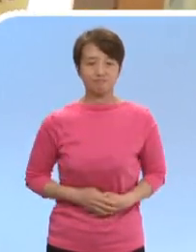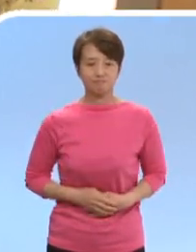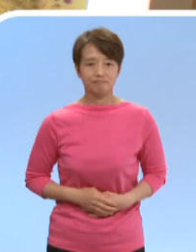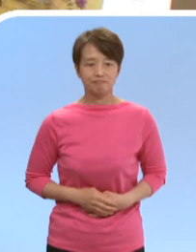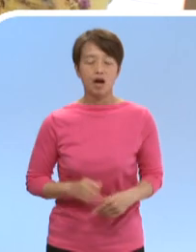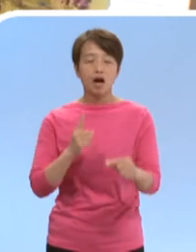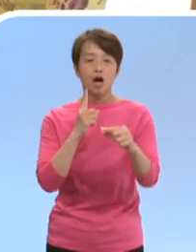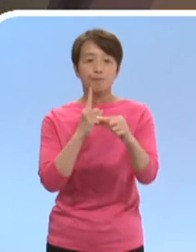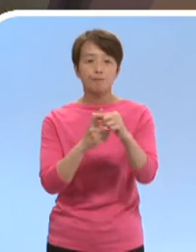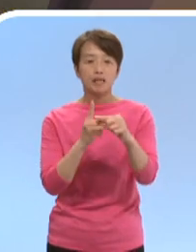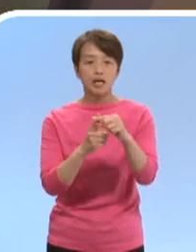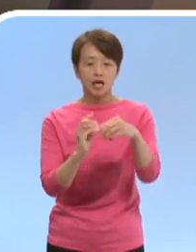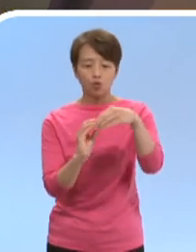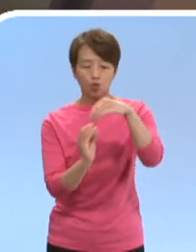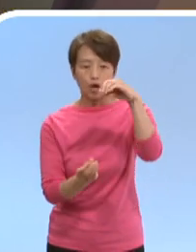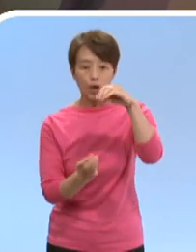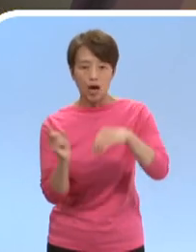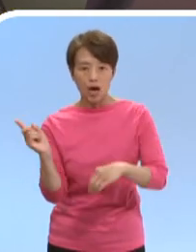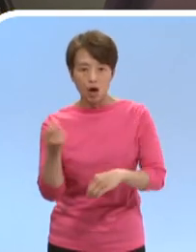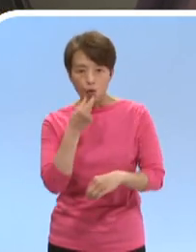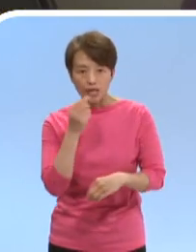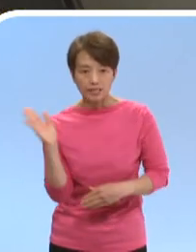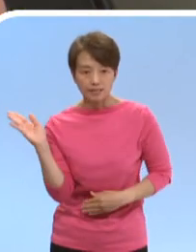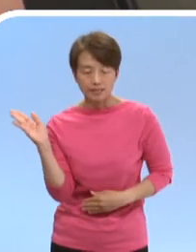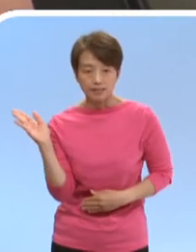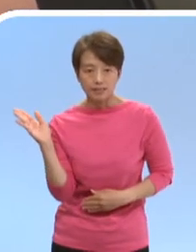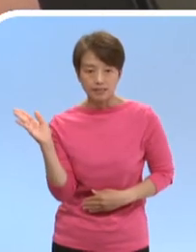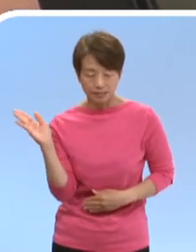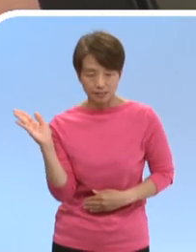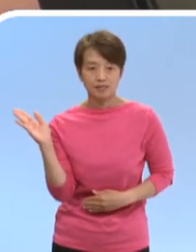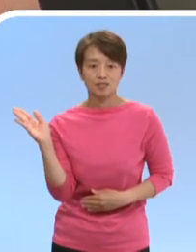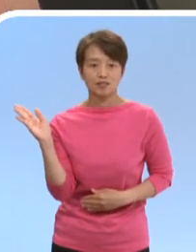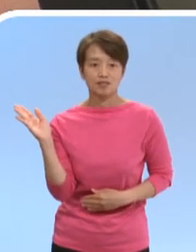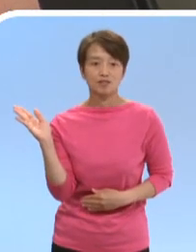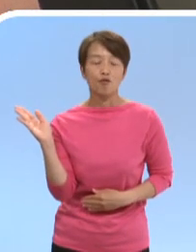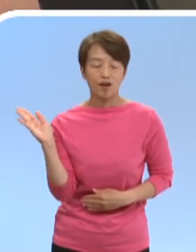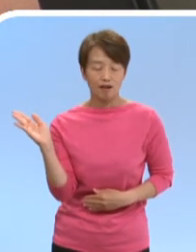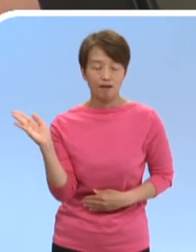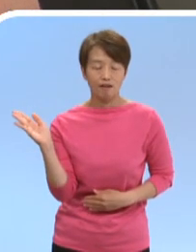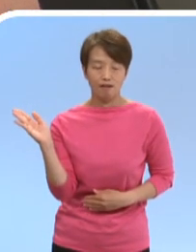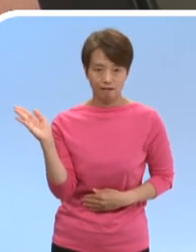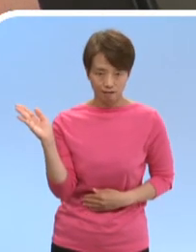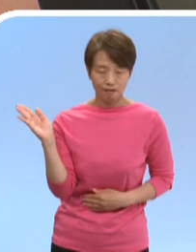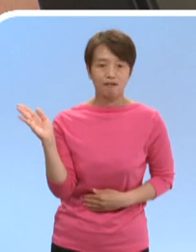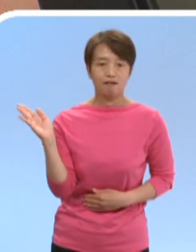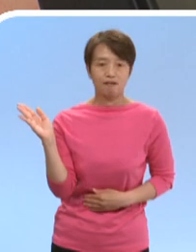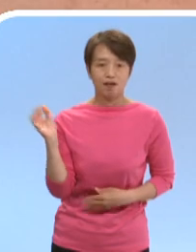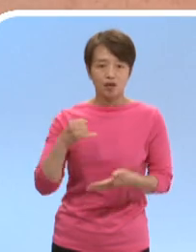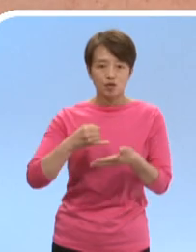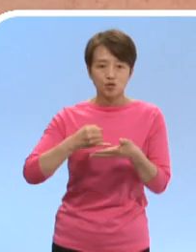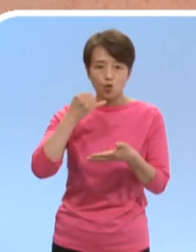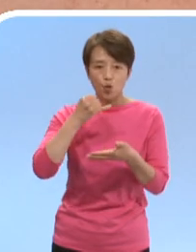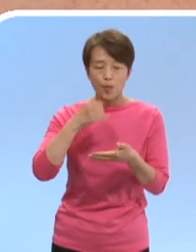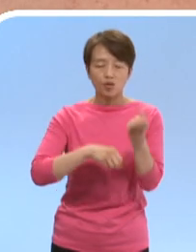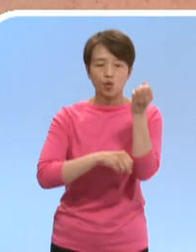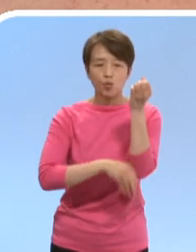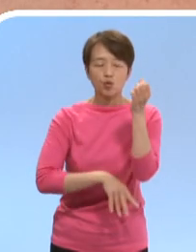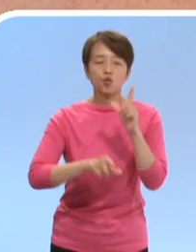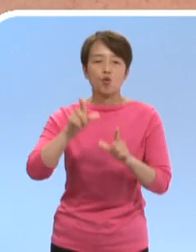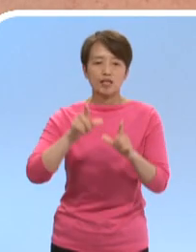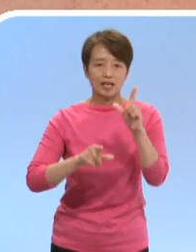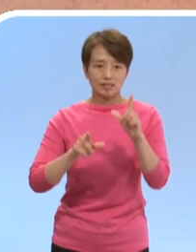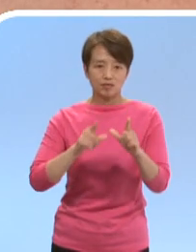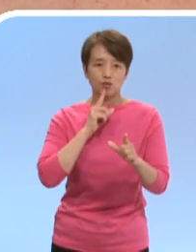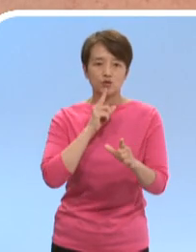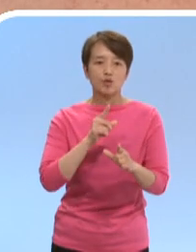ください。真ん中のね、縄のようなお菓子、 おお、 サクベイっていうんですけれども、これがそうめんの原型だったと言われ